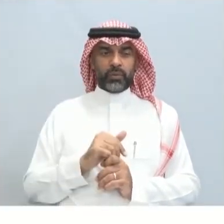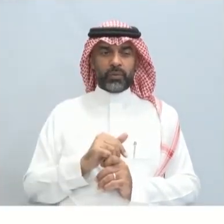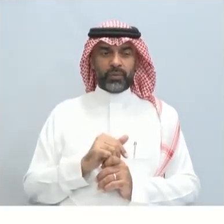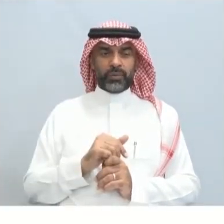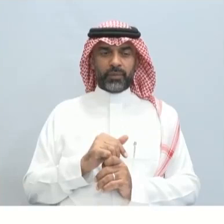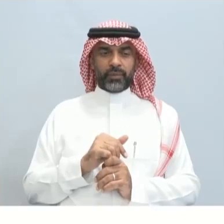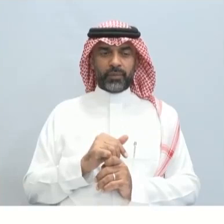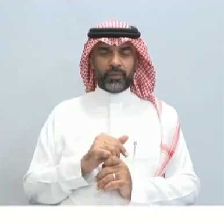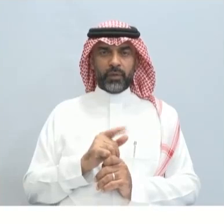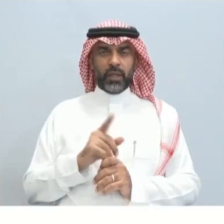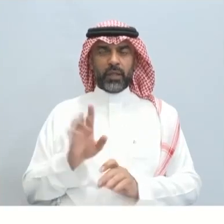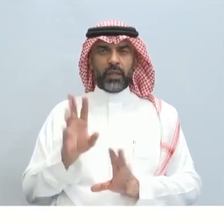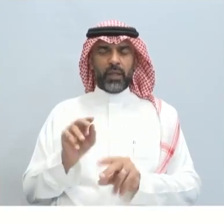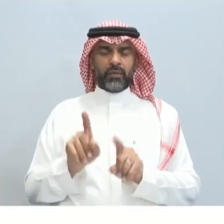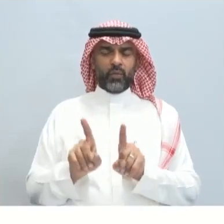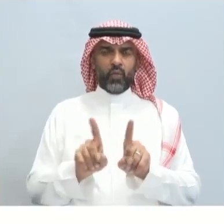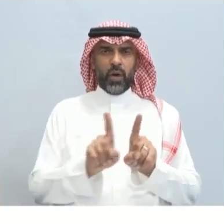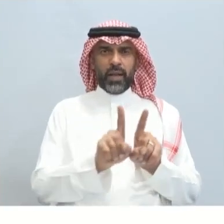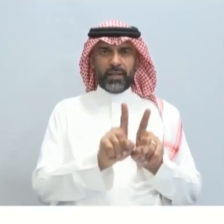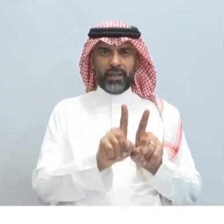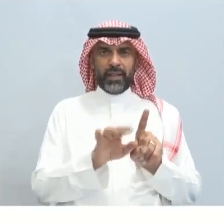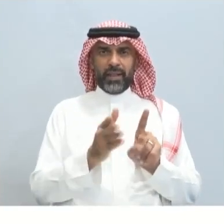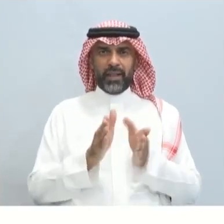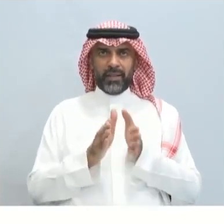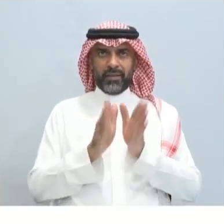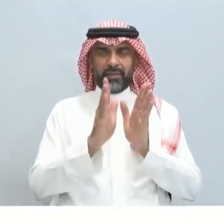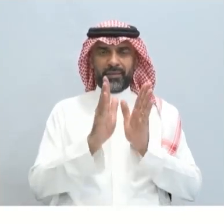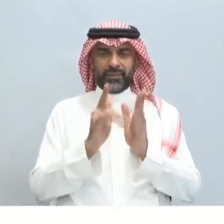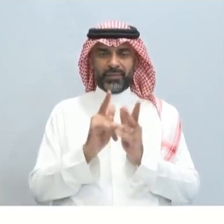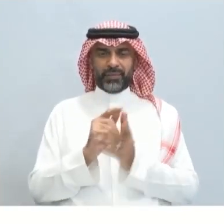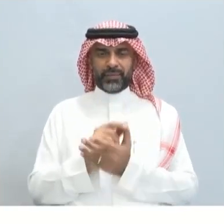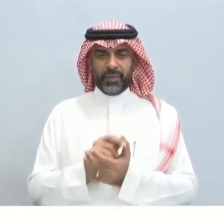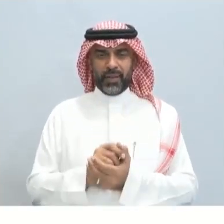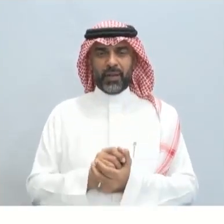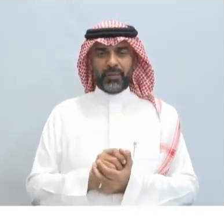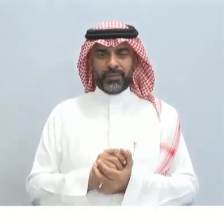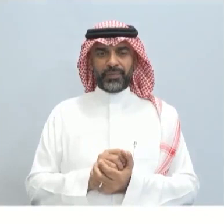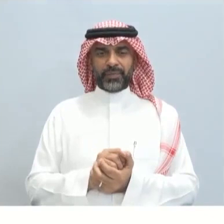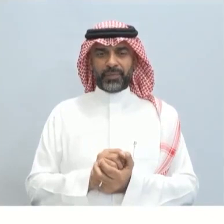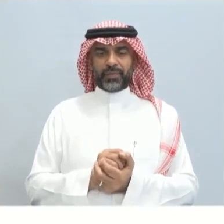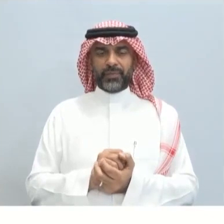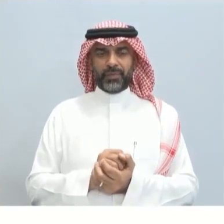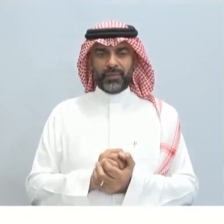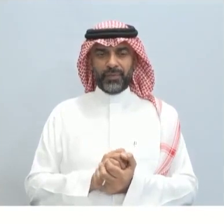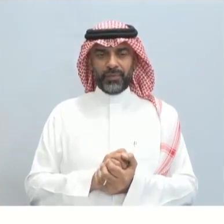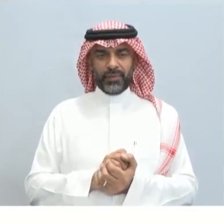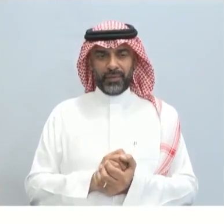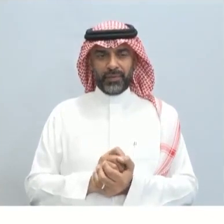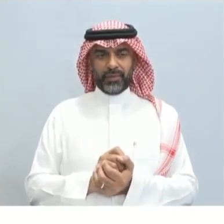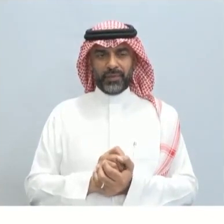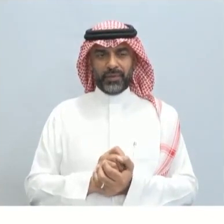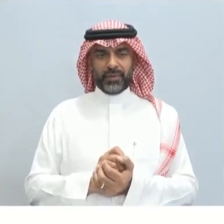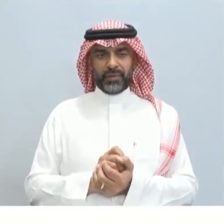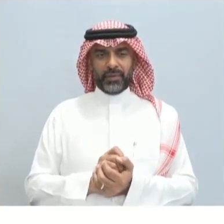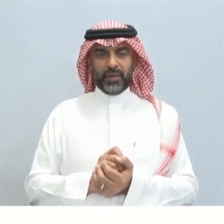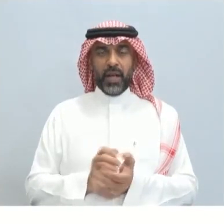تنتقل باتجاه موازي لاتجاه ازاحه الوسط الموجه الطوليه تنتقل باتجاه